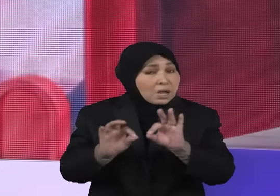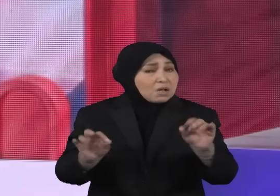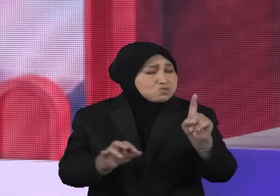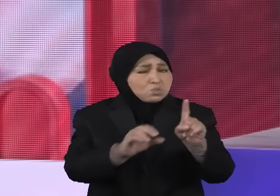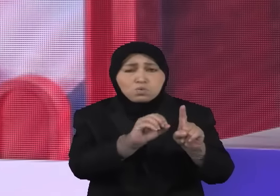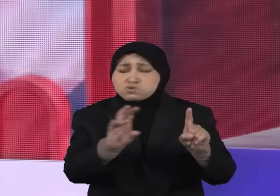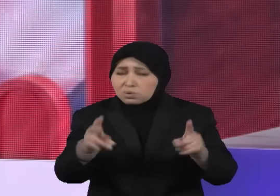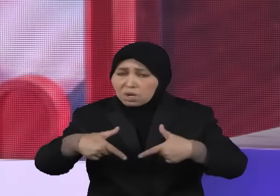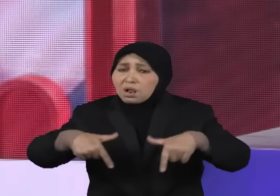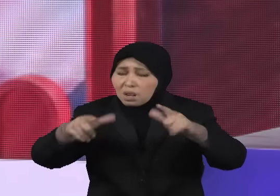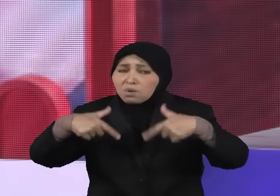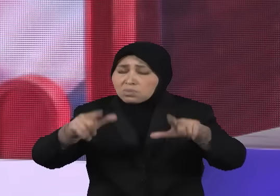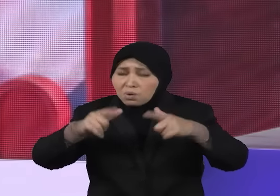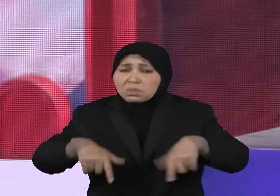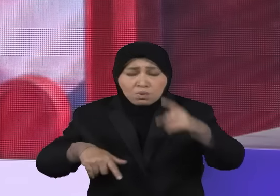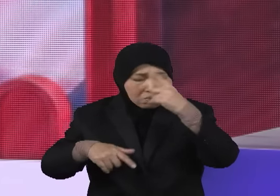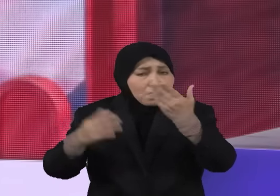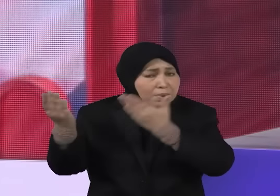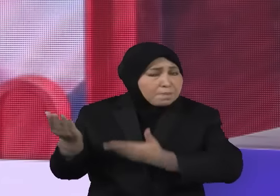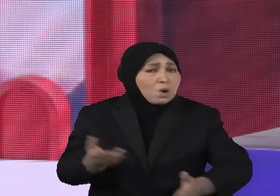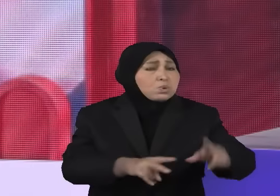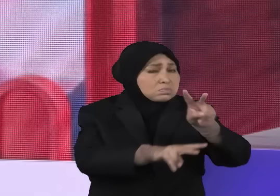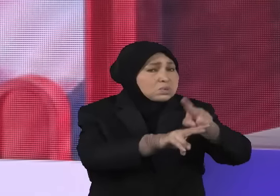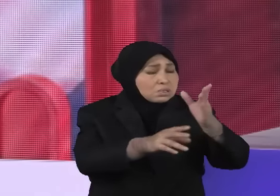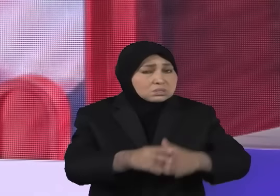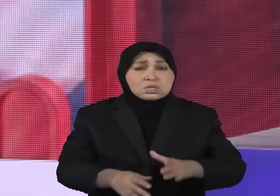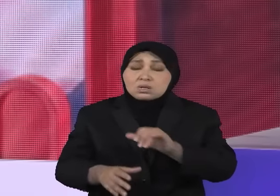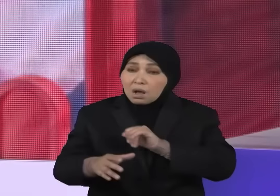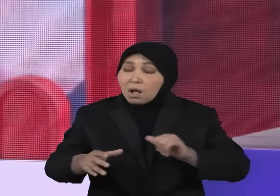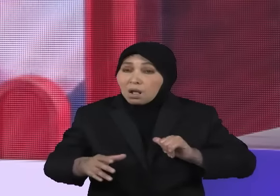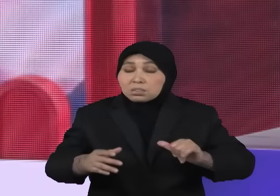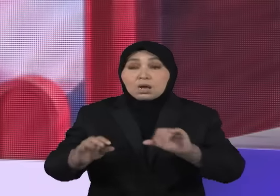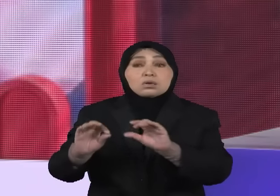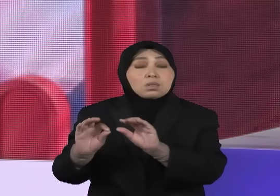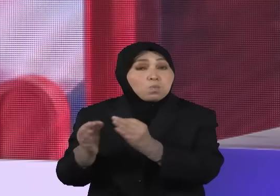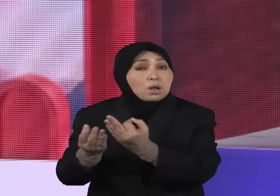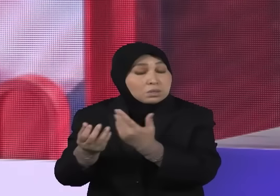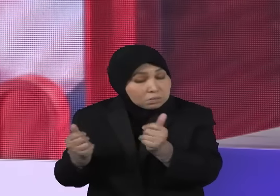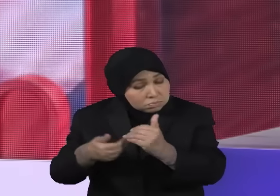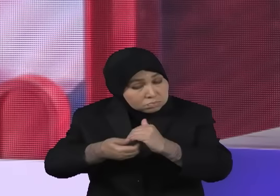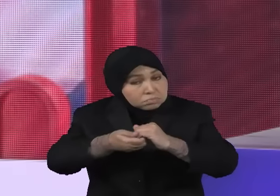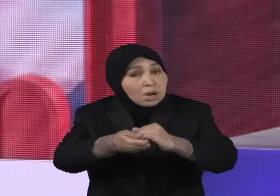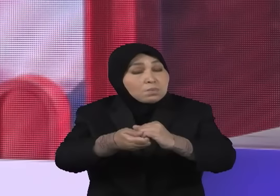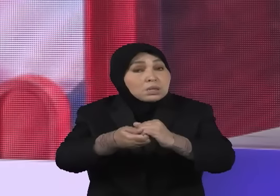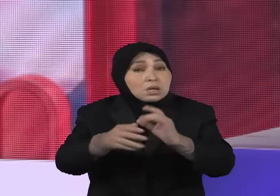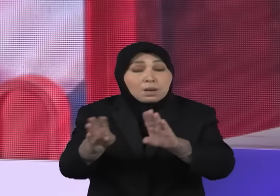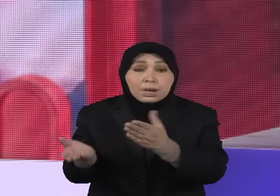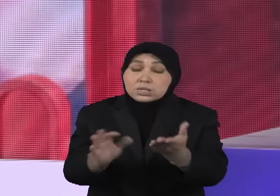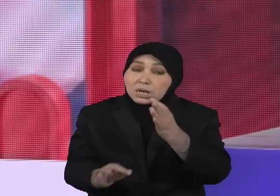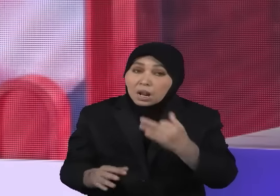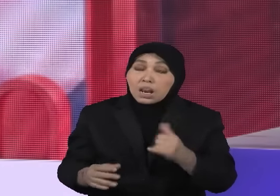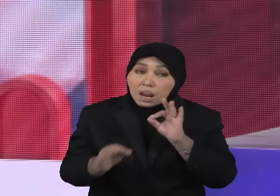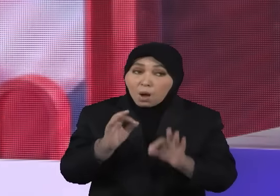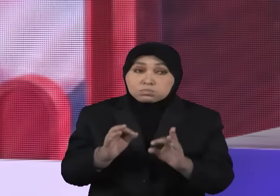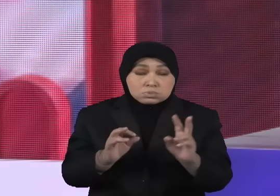ke-107 dibenarkan untuk membawakan saksi al-awlayan yang lebih dekat dengan si mati kalau didapati